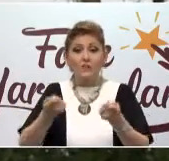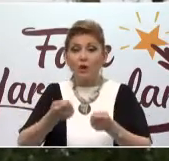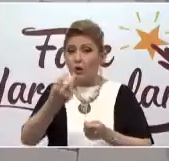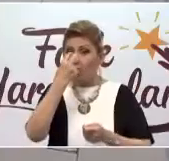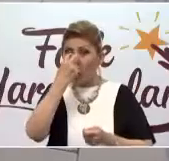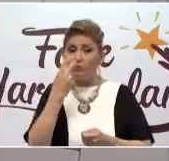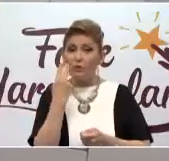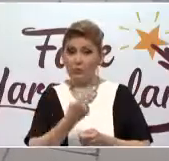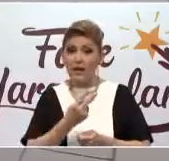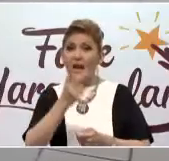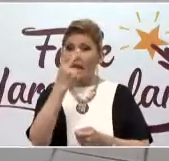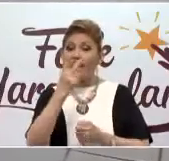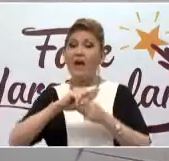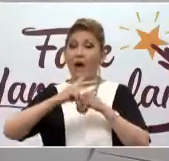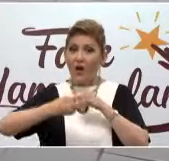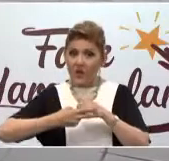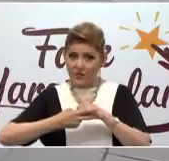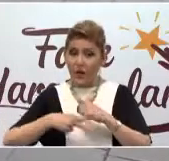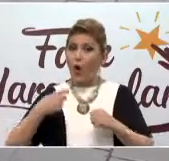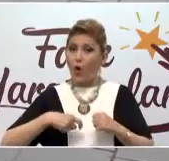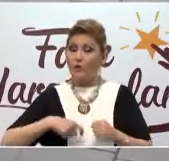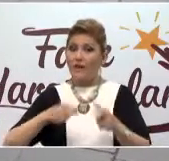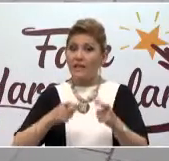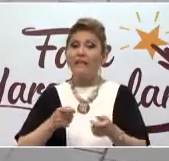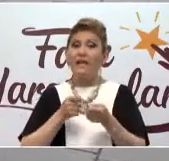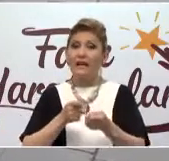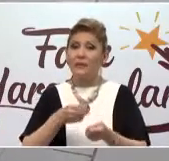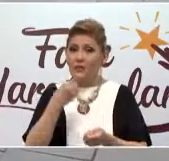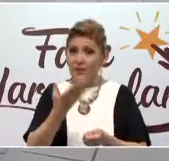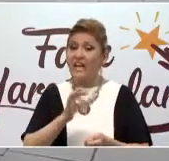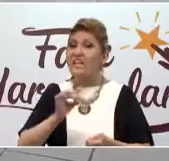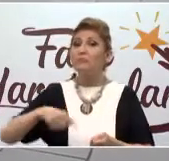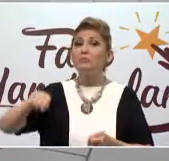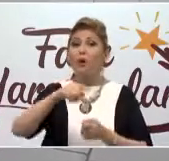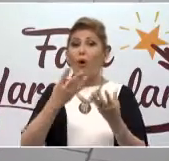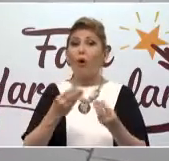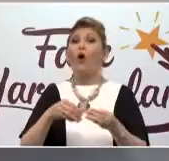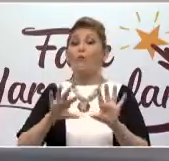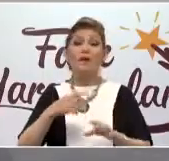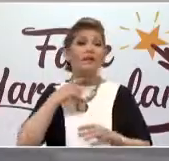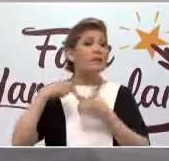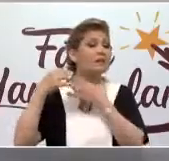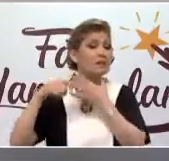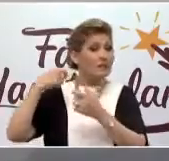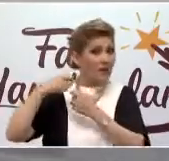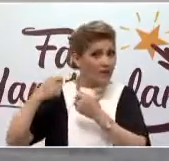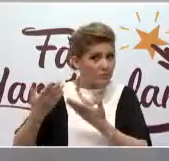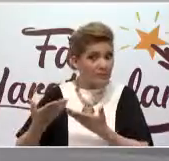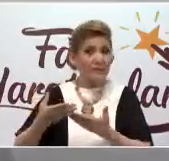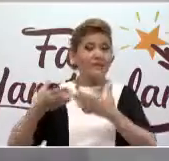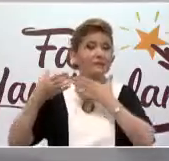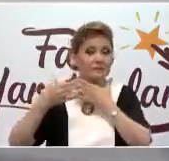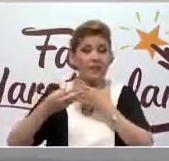görme engelliyle de 2 hafta özel bir yerde eğitim veriliyor. Kimsenin olmaması gerekiyor. Tasmadan tutun da